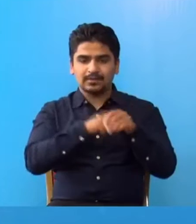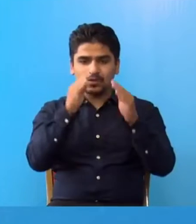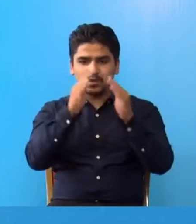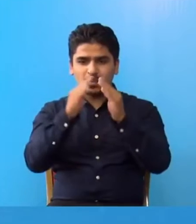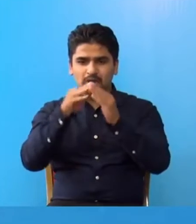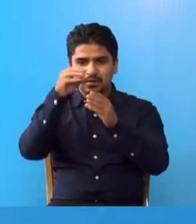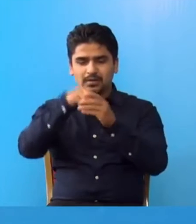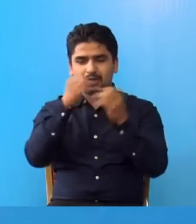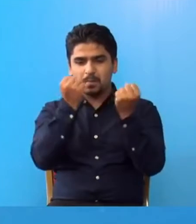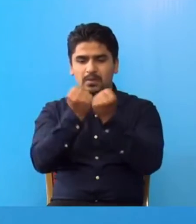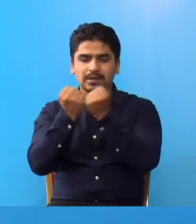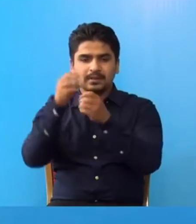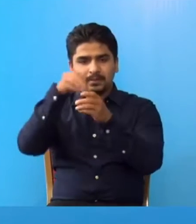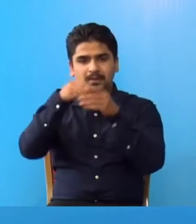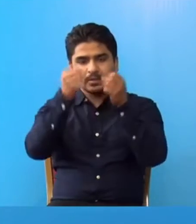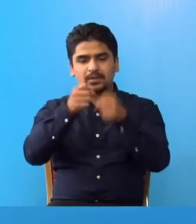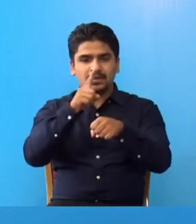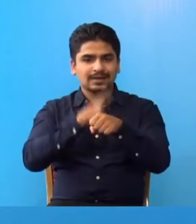हची